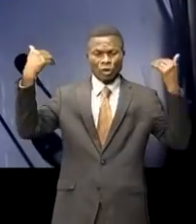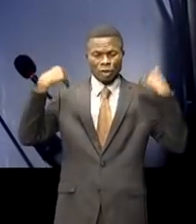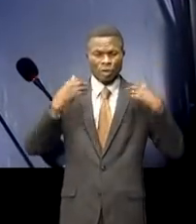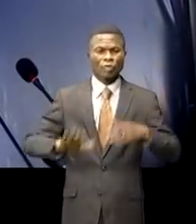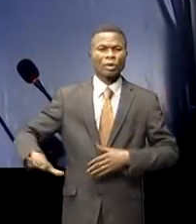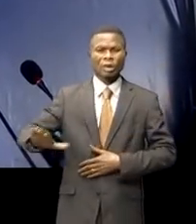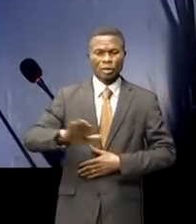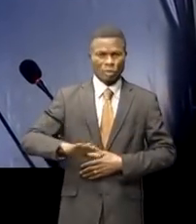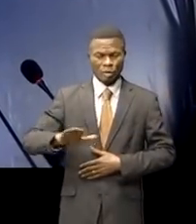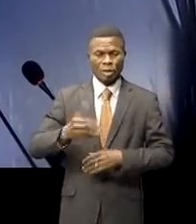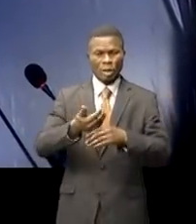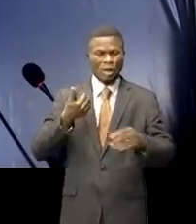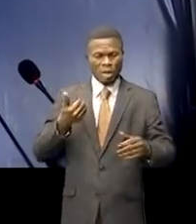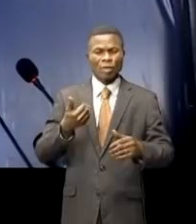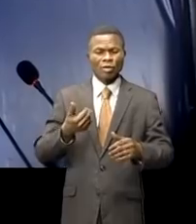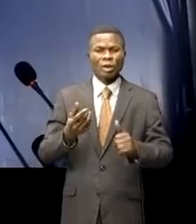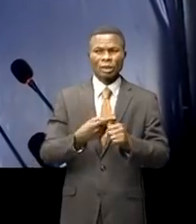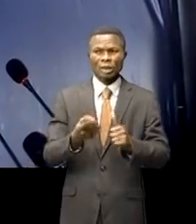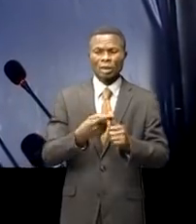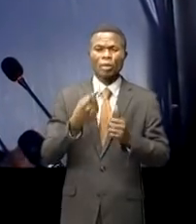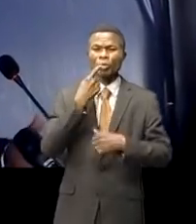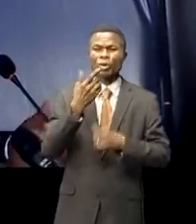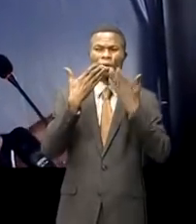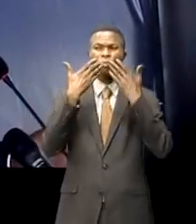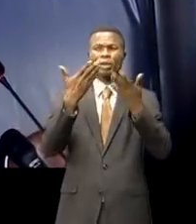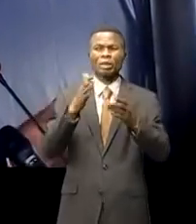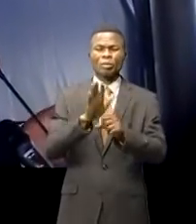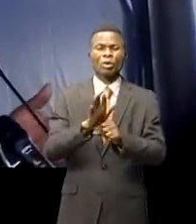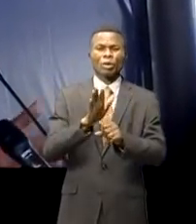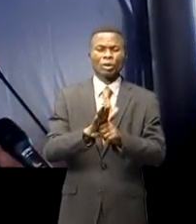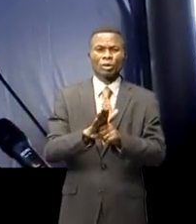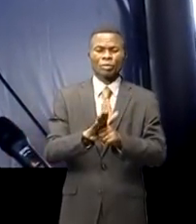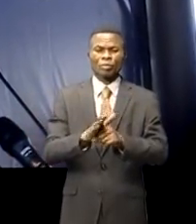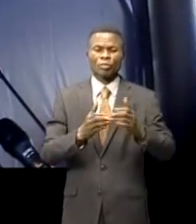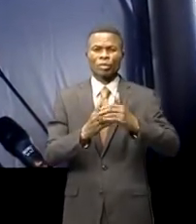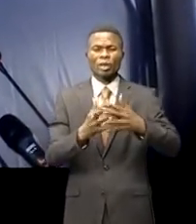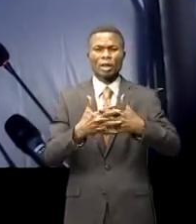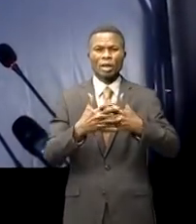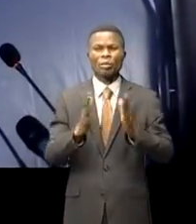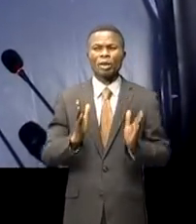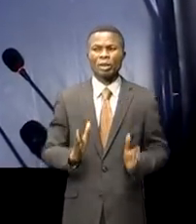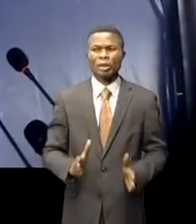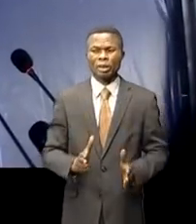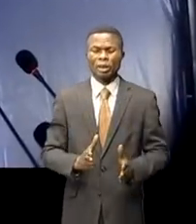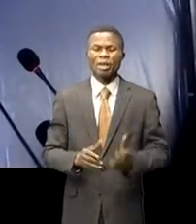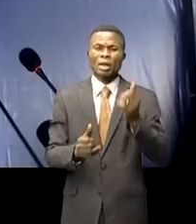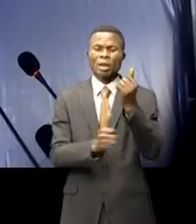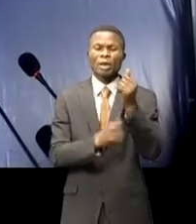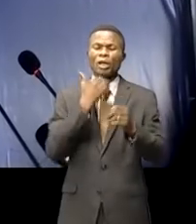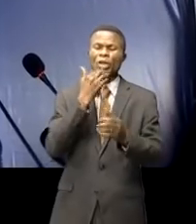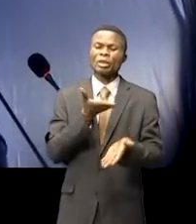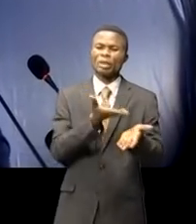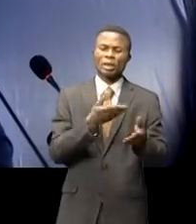avant toute chose j'aimerais remercier d'abord nous les partenaires des partenaires